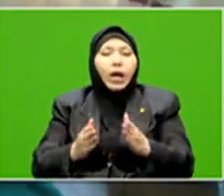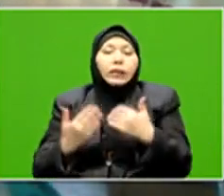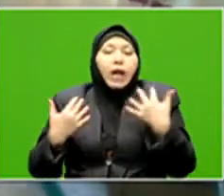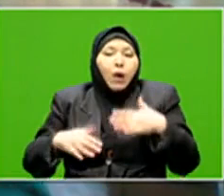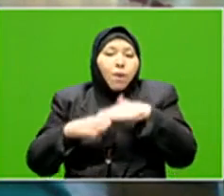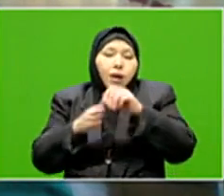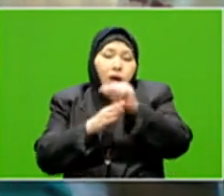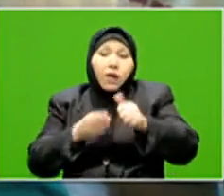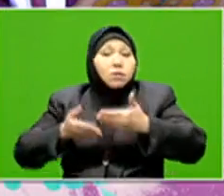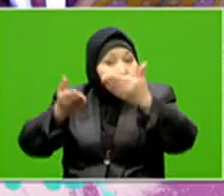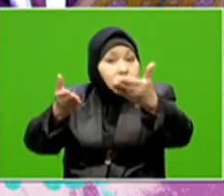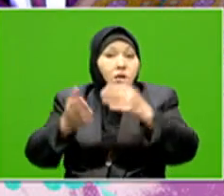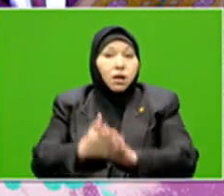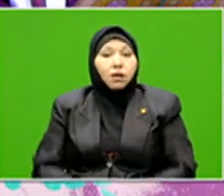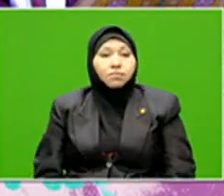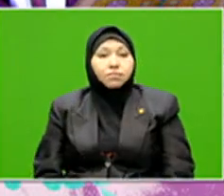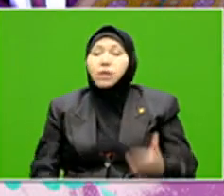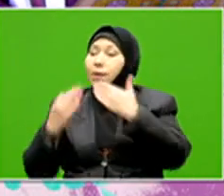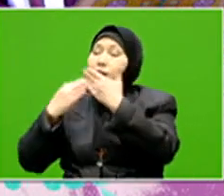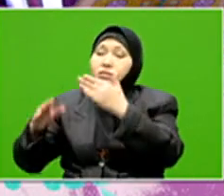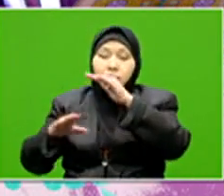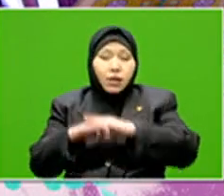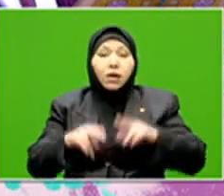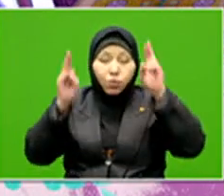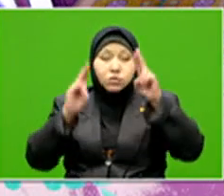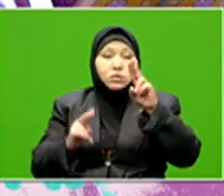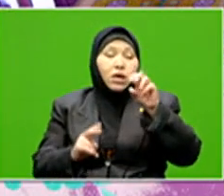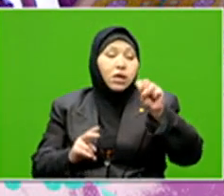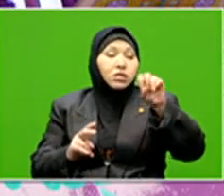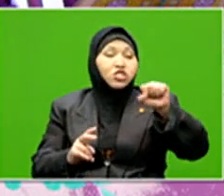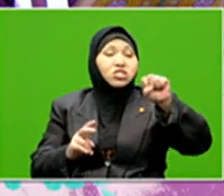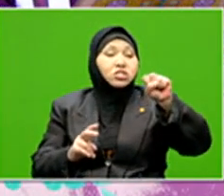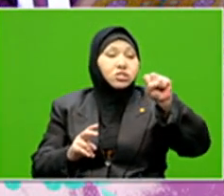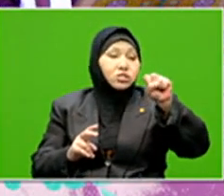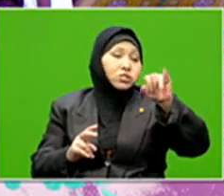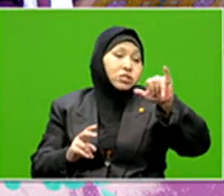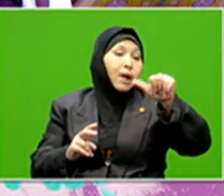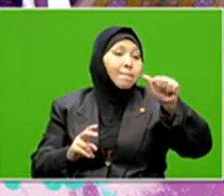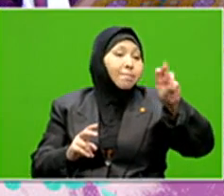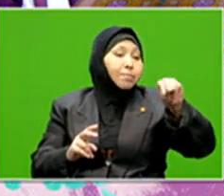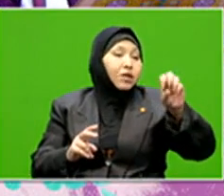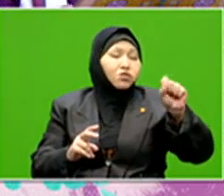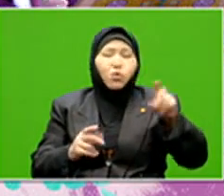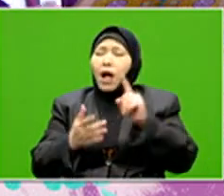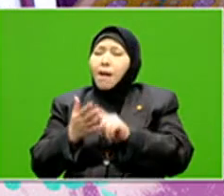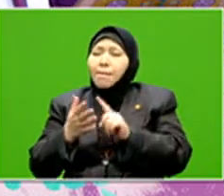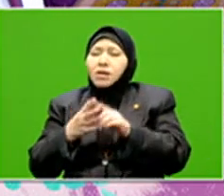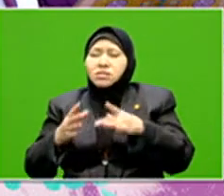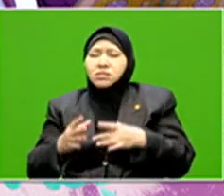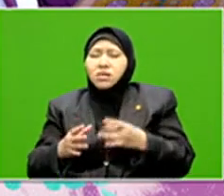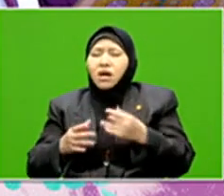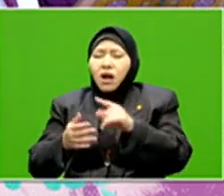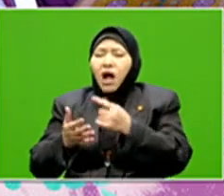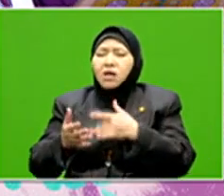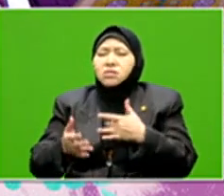ceritanya. Silakan Saudara Fazrul. Baik, terima kasih ucapkan pada Ustaz Syamsul ya, menjelaskan tentang apakah cita rasa dalam surah Hud ya,